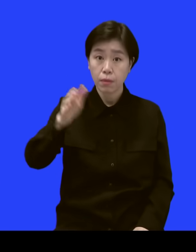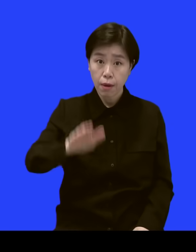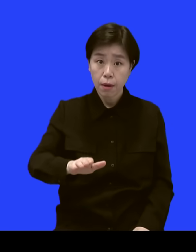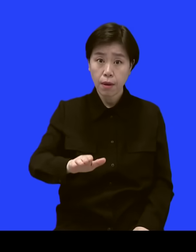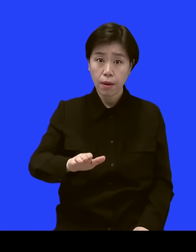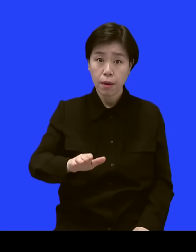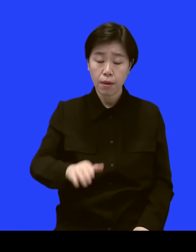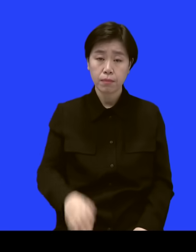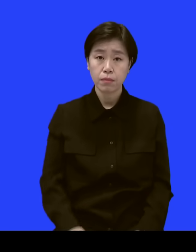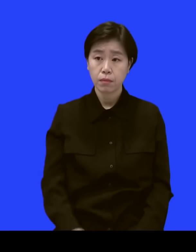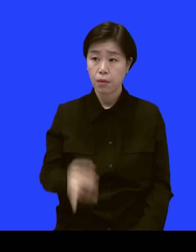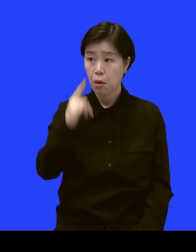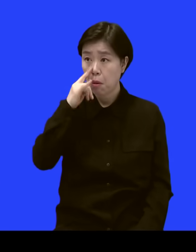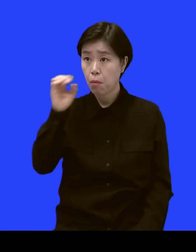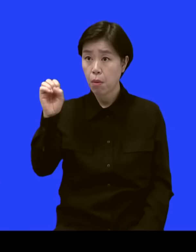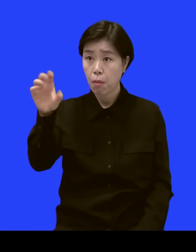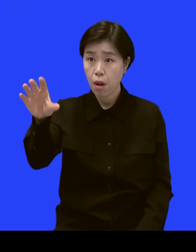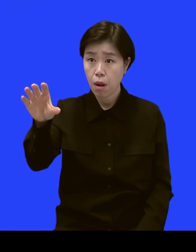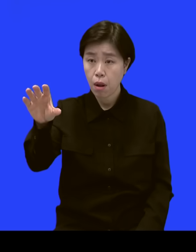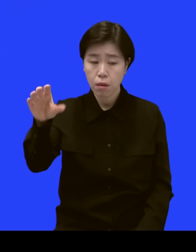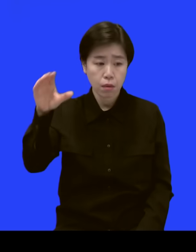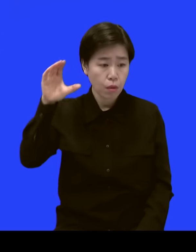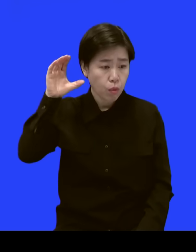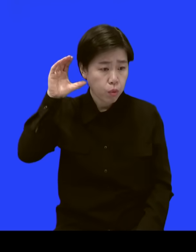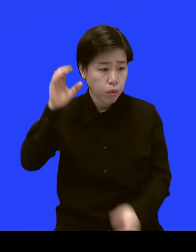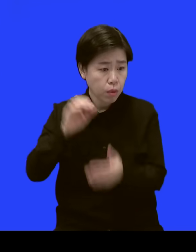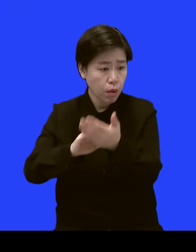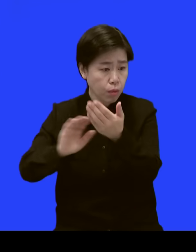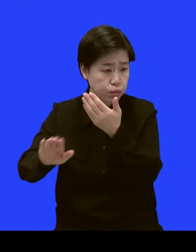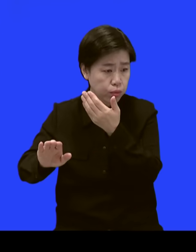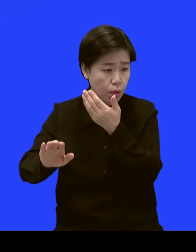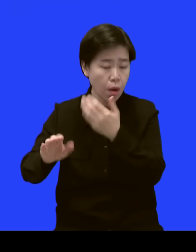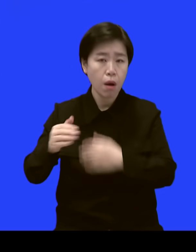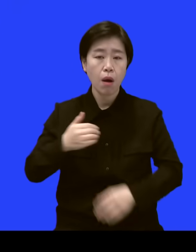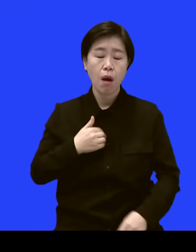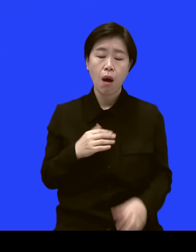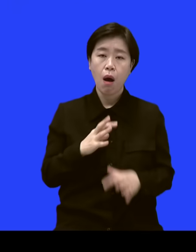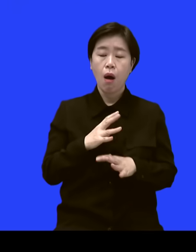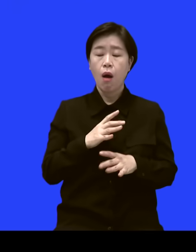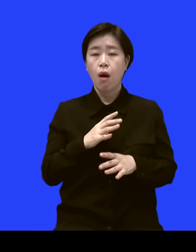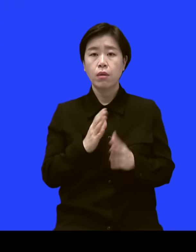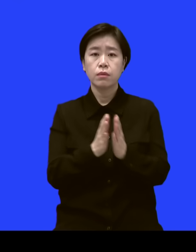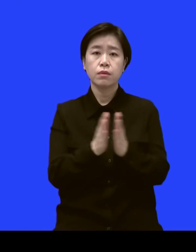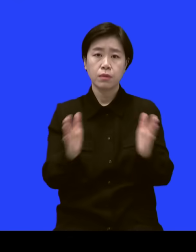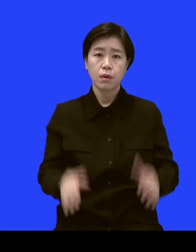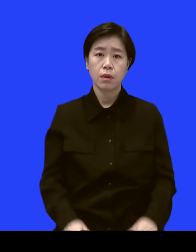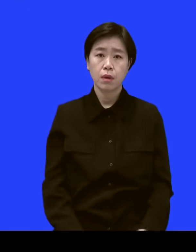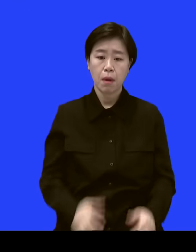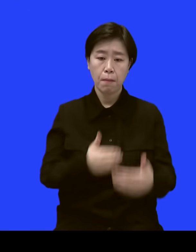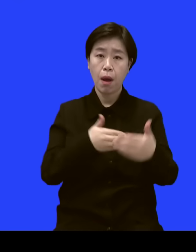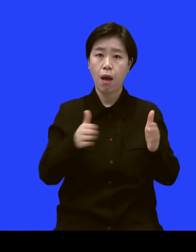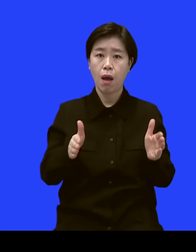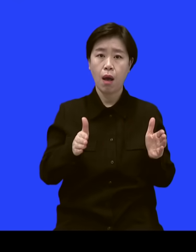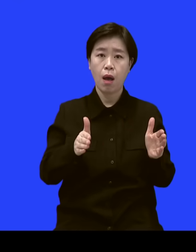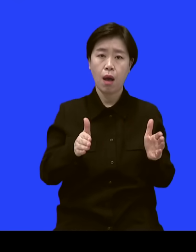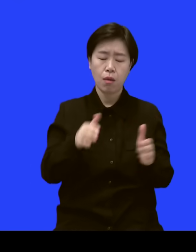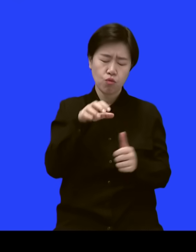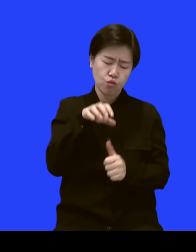제가 방에서 나가질 않았어요. 아무도 보기 싫고 그때는 왜 그런지